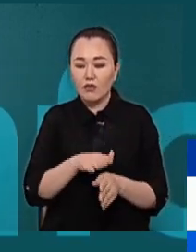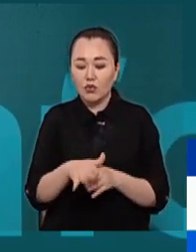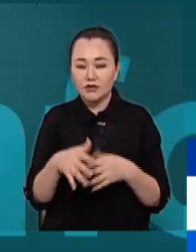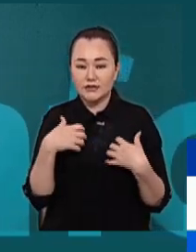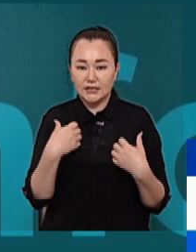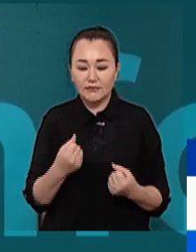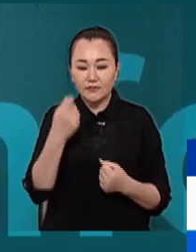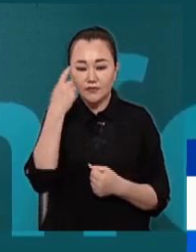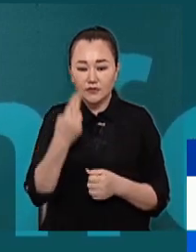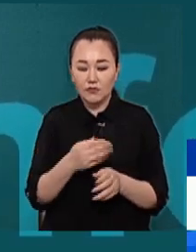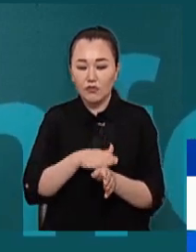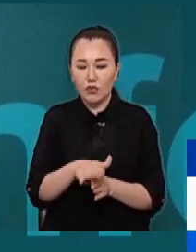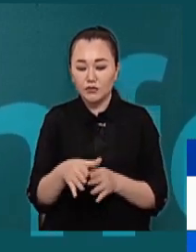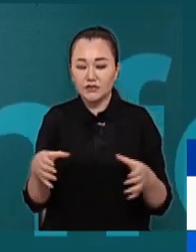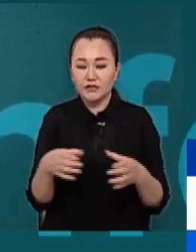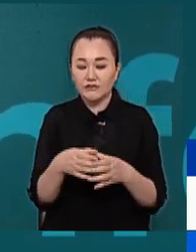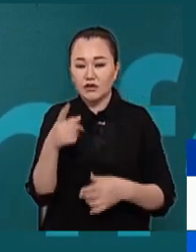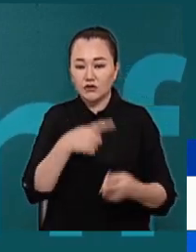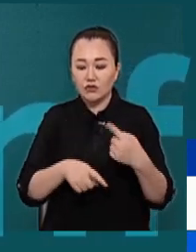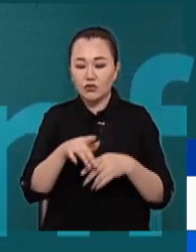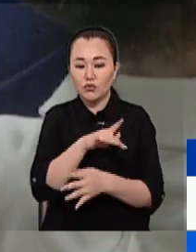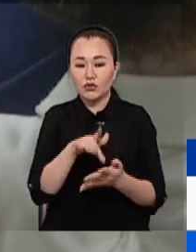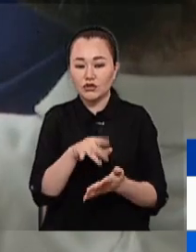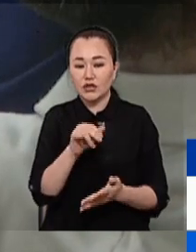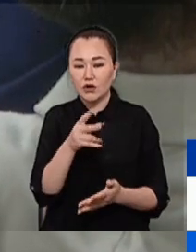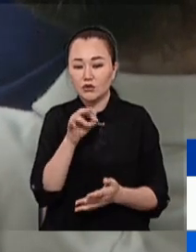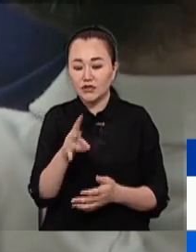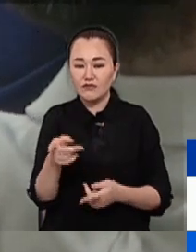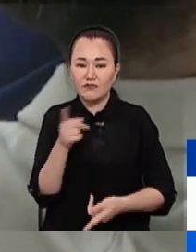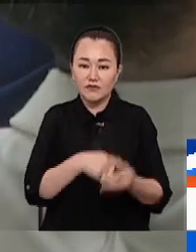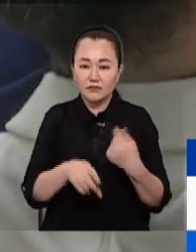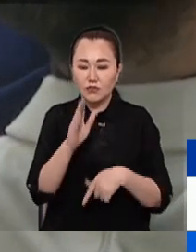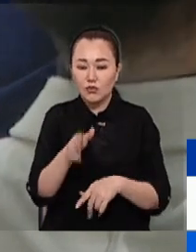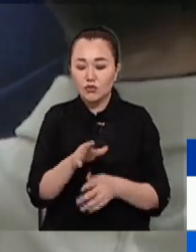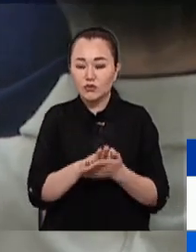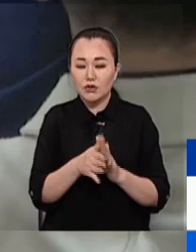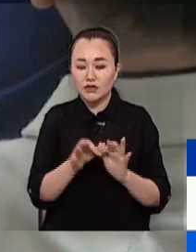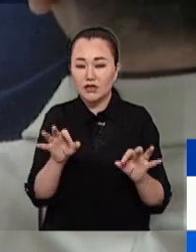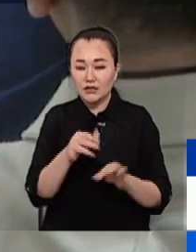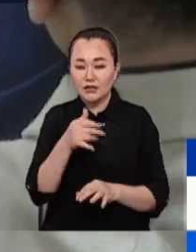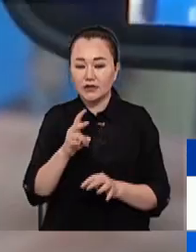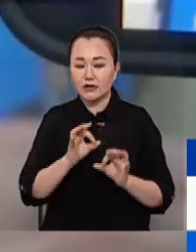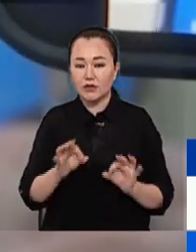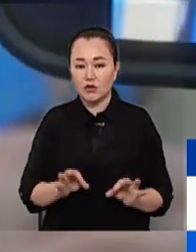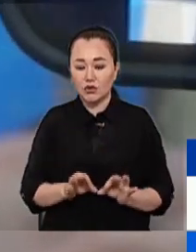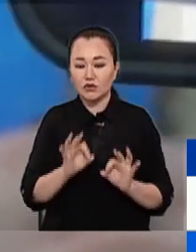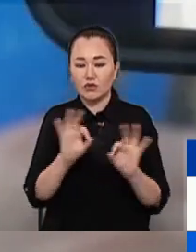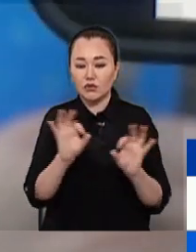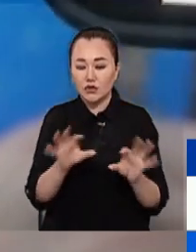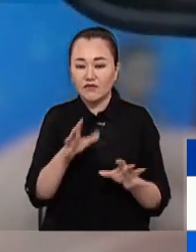здравии всем составом возвращаются в родной город Жаноузен. О ситуации рассказали в Генеральной прокуратуре. Во